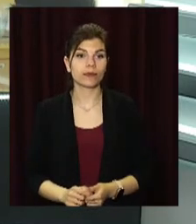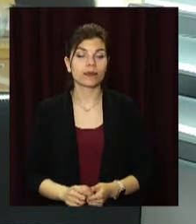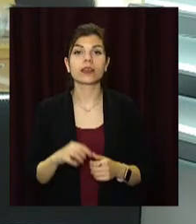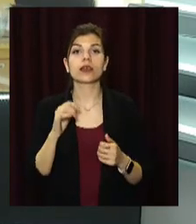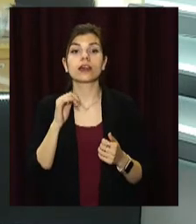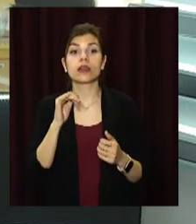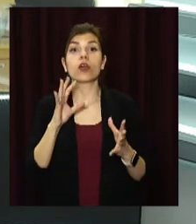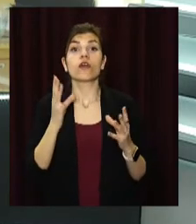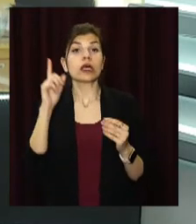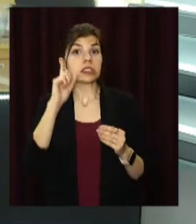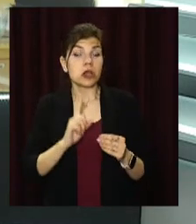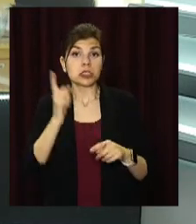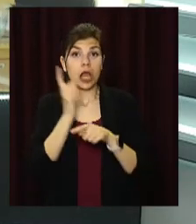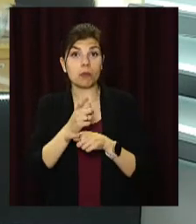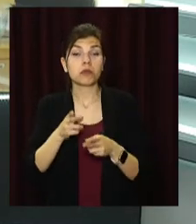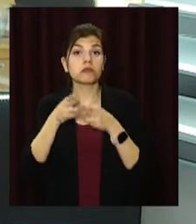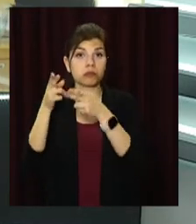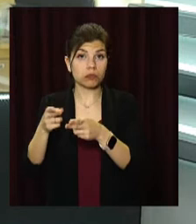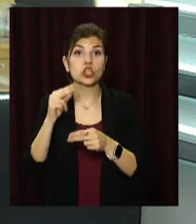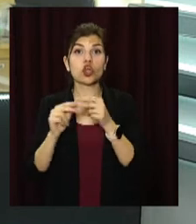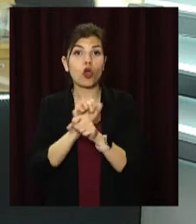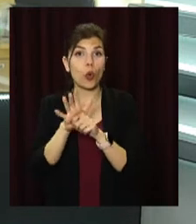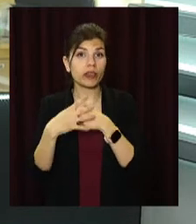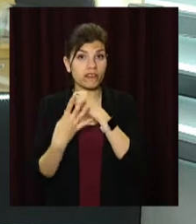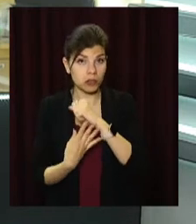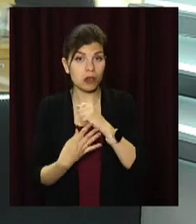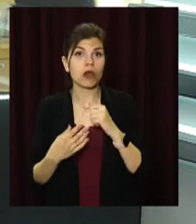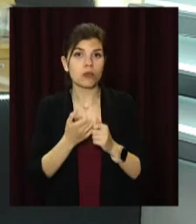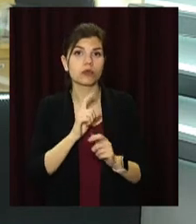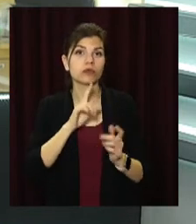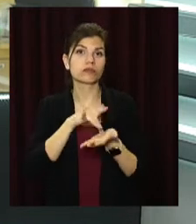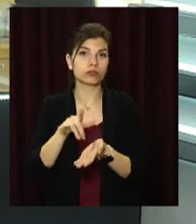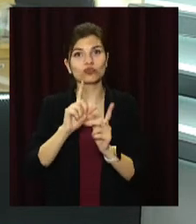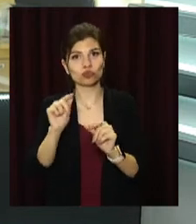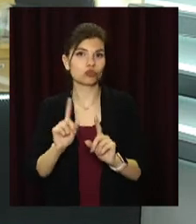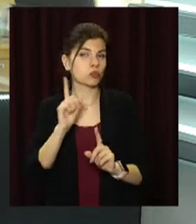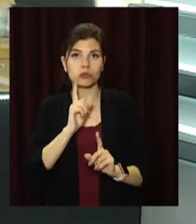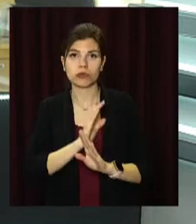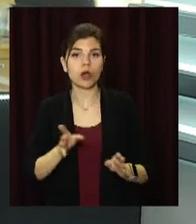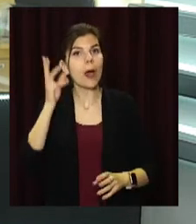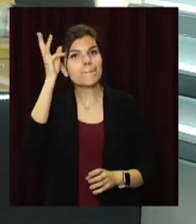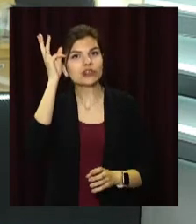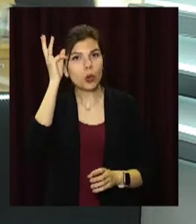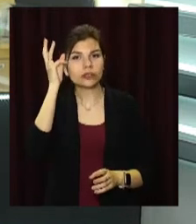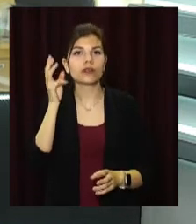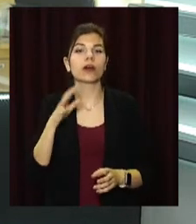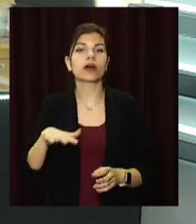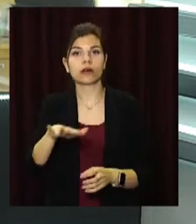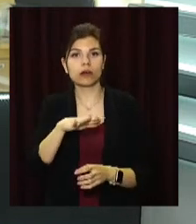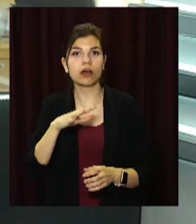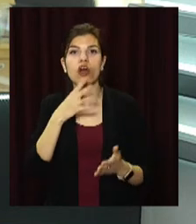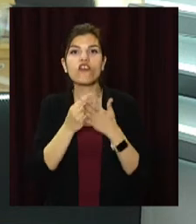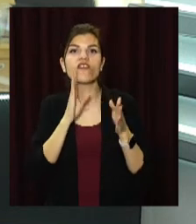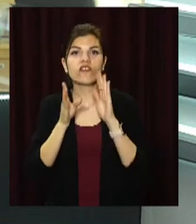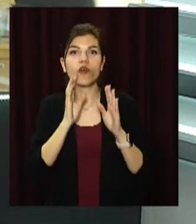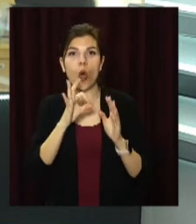Ізраїль заборонив в'їзд українцям через COVID-19. Про це повідомило посольство Ізраїлю в Україні на своїй офіційній сторінці у